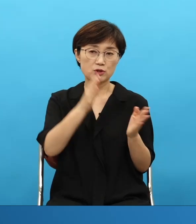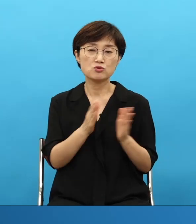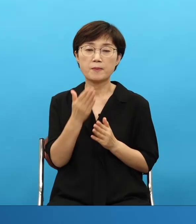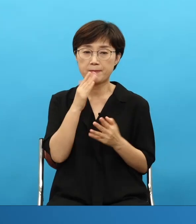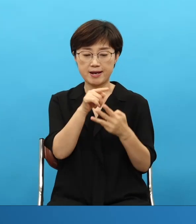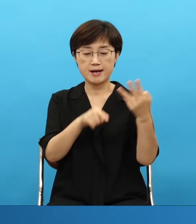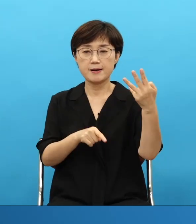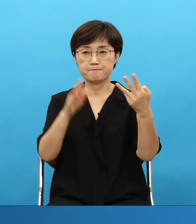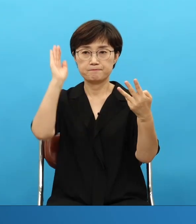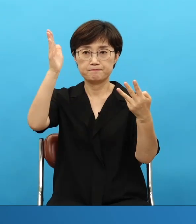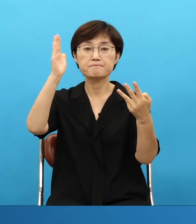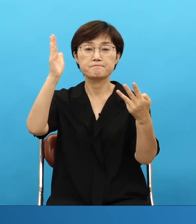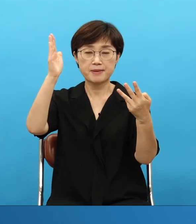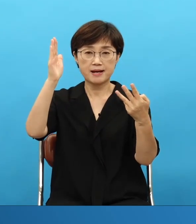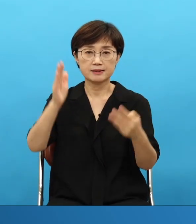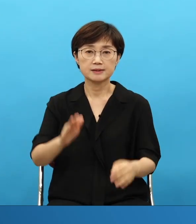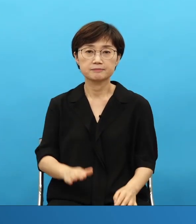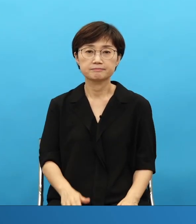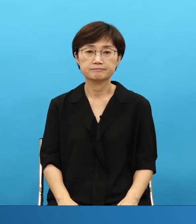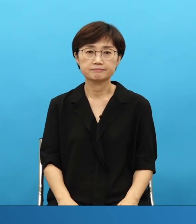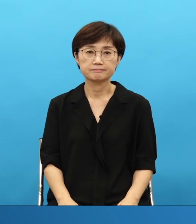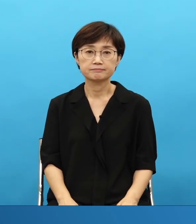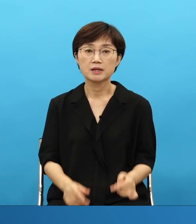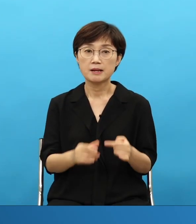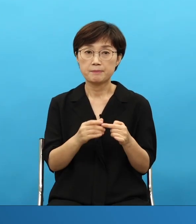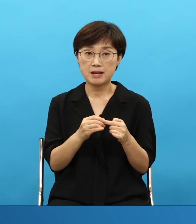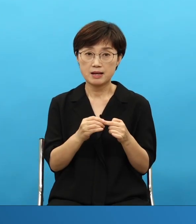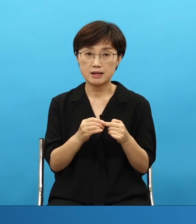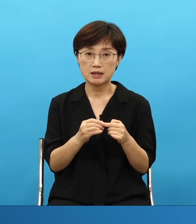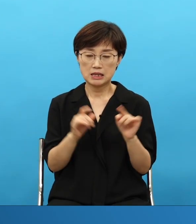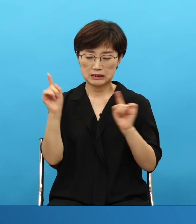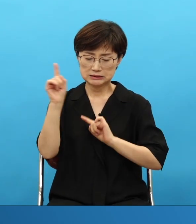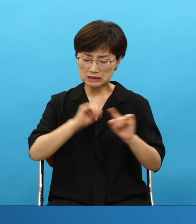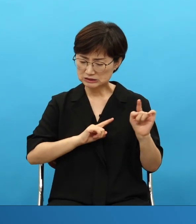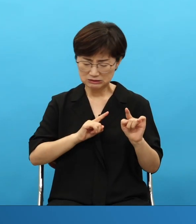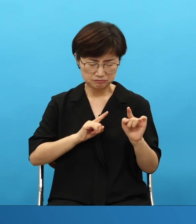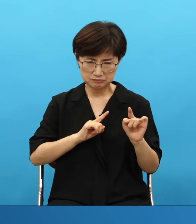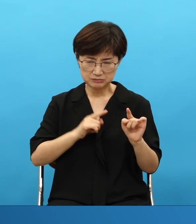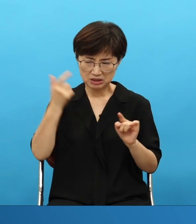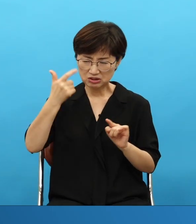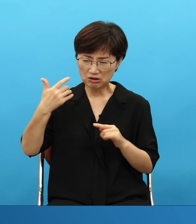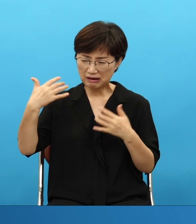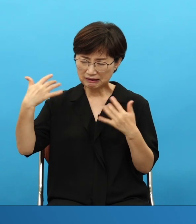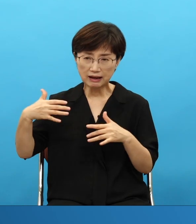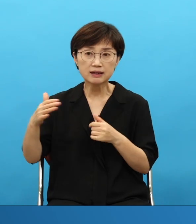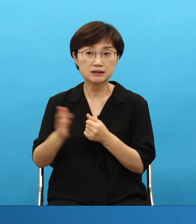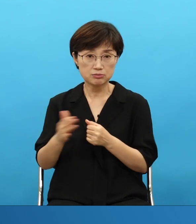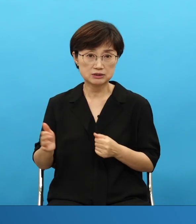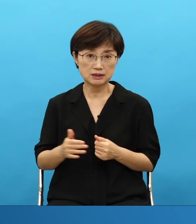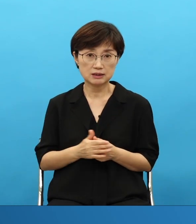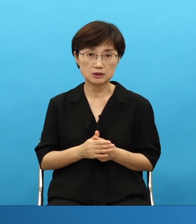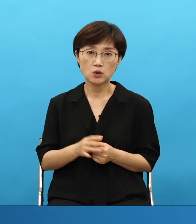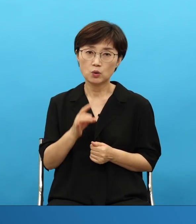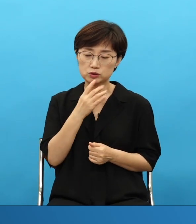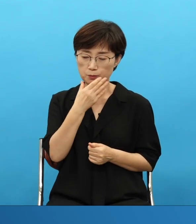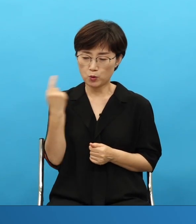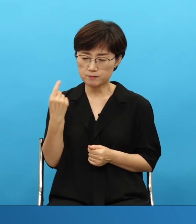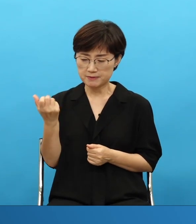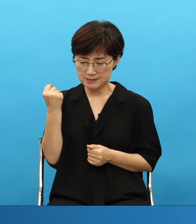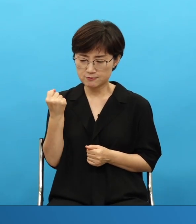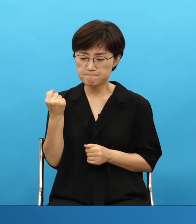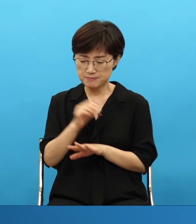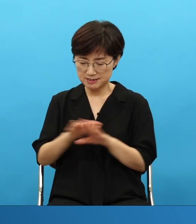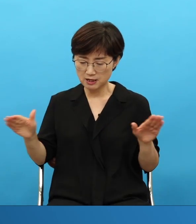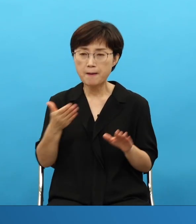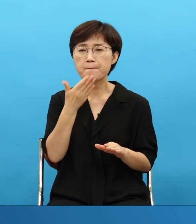강의 메시지를 전했습니다. 1강에서는 상처는 과거의 영적으로 약한 것에서 시작되며 오직 복음으로만 치유되는